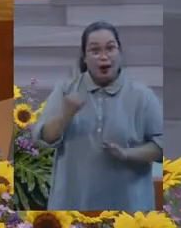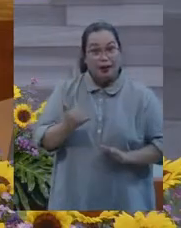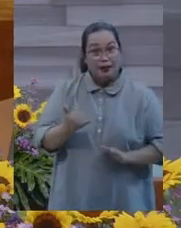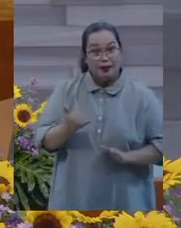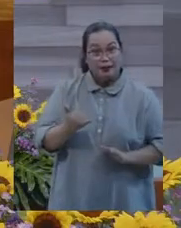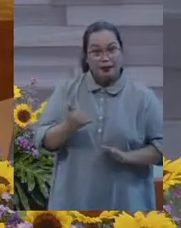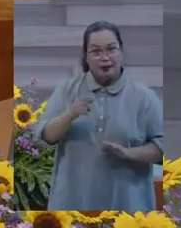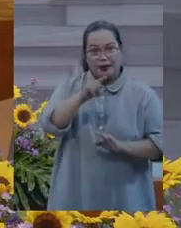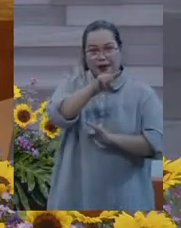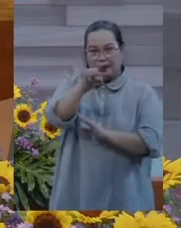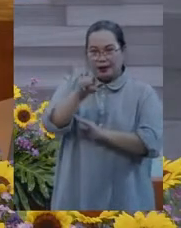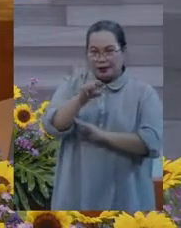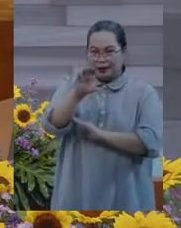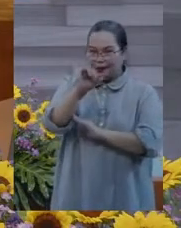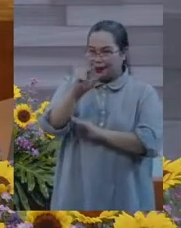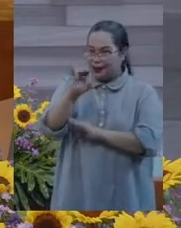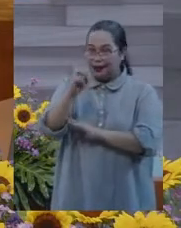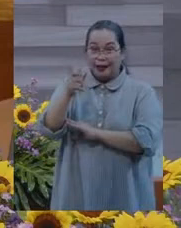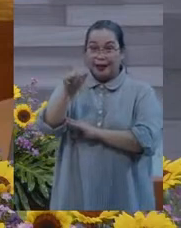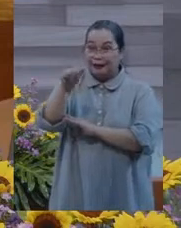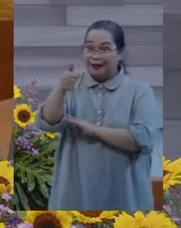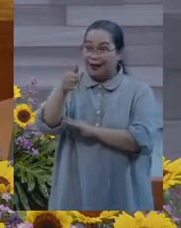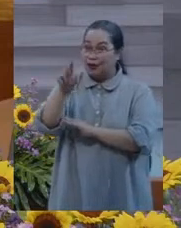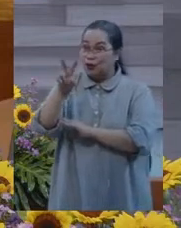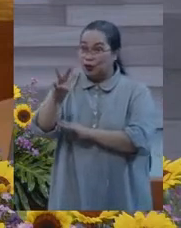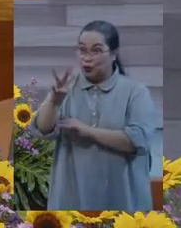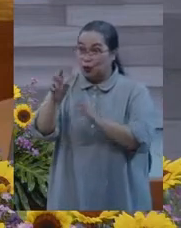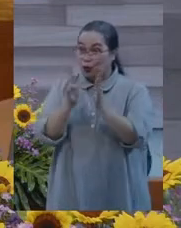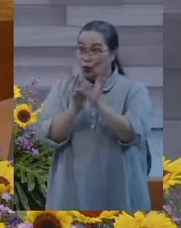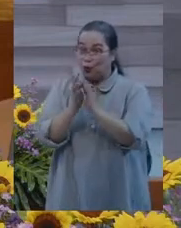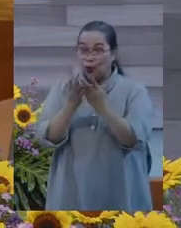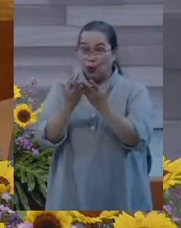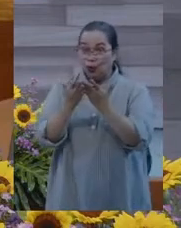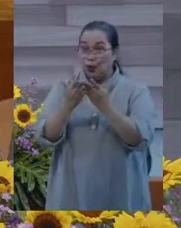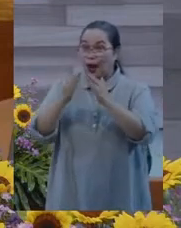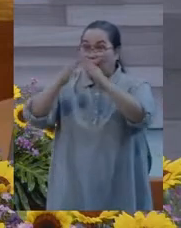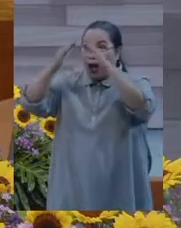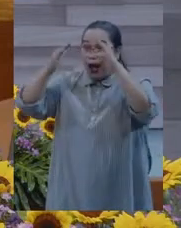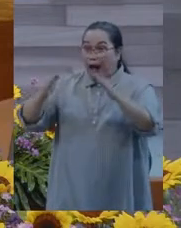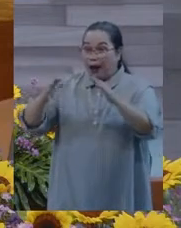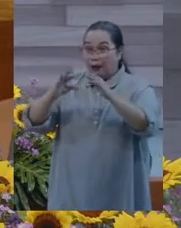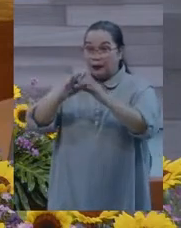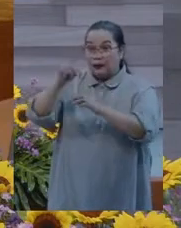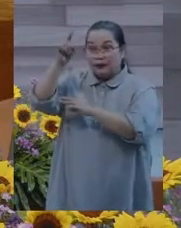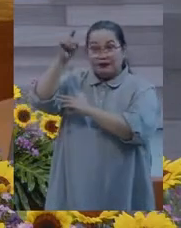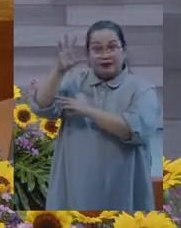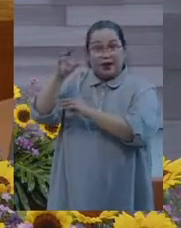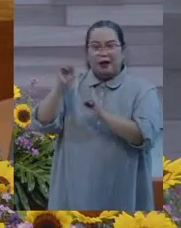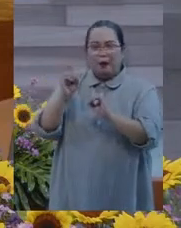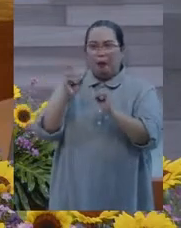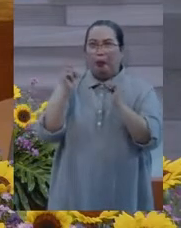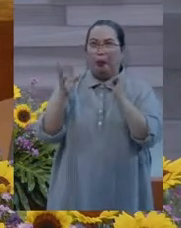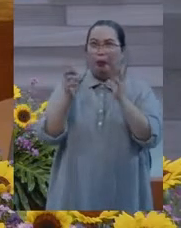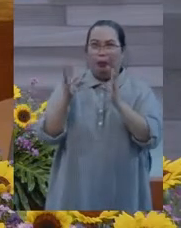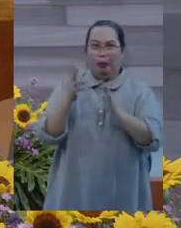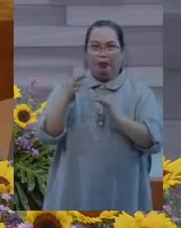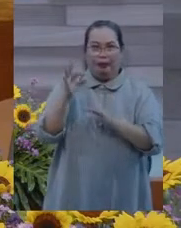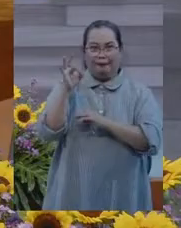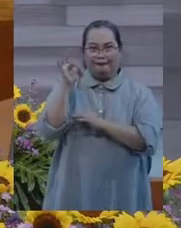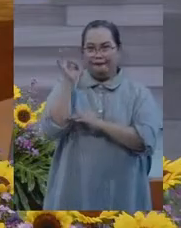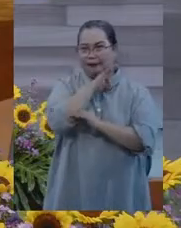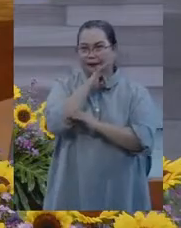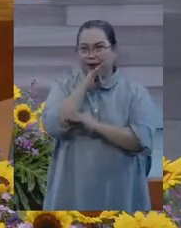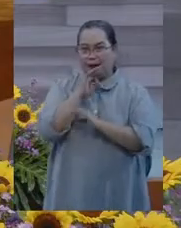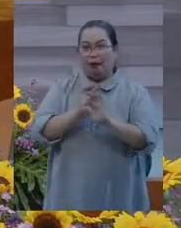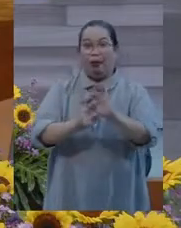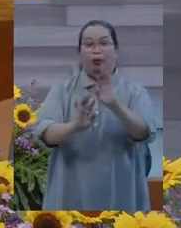sa Zechariah 10:2, "For the household gods utter nonsense, and the